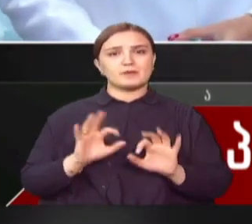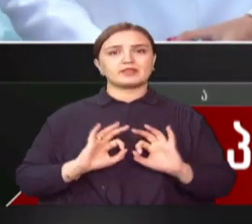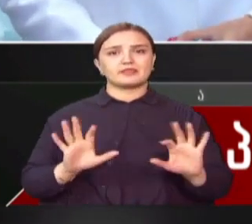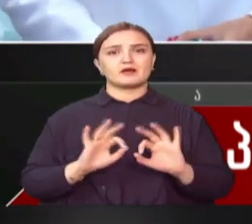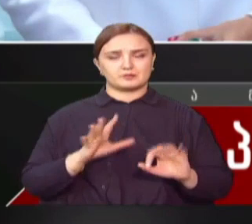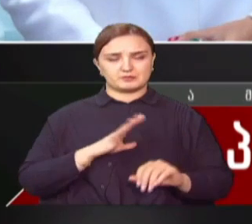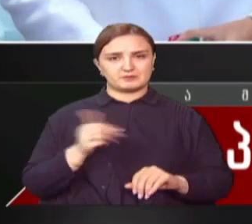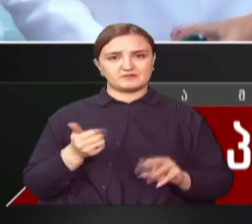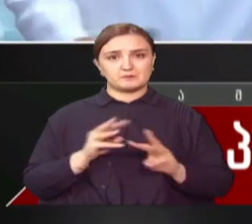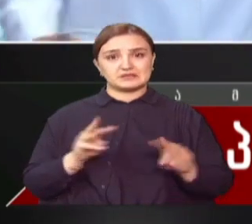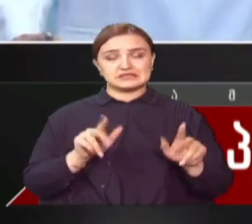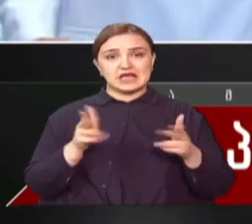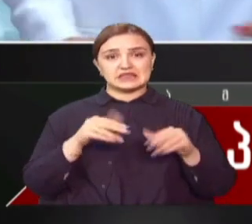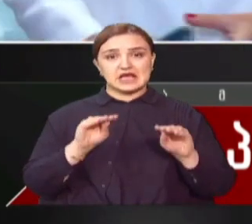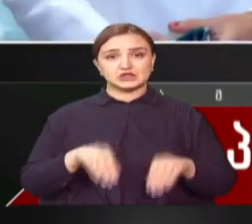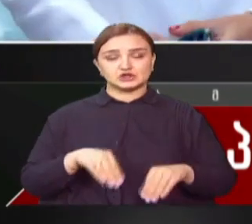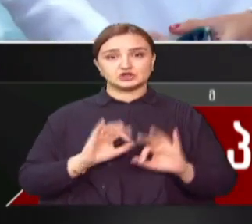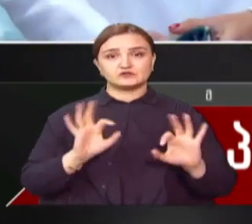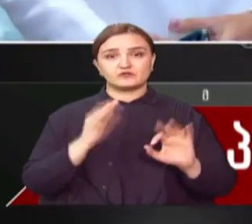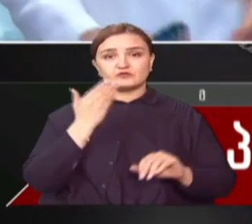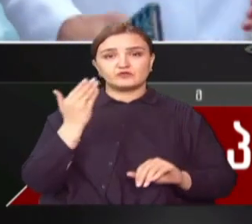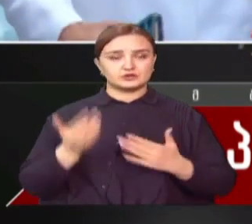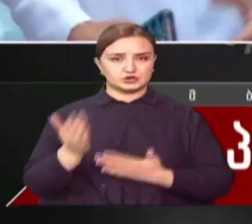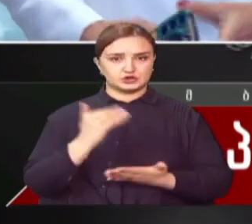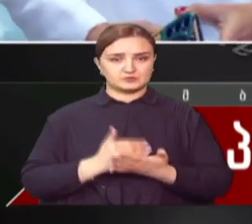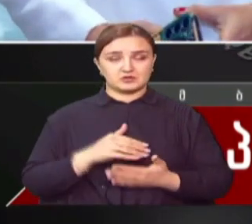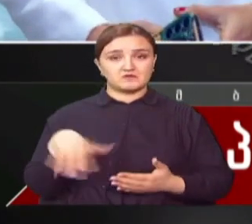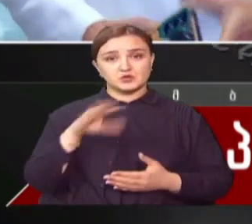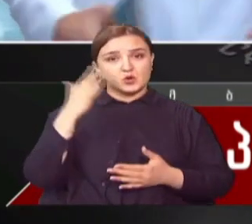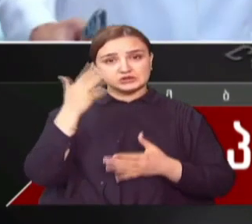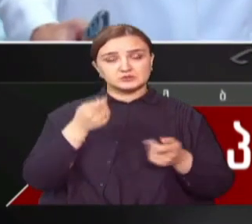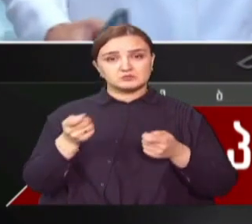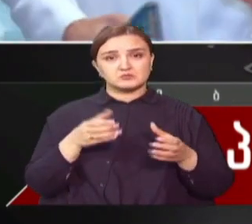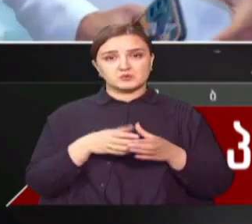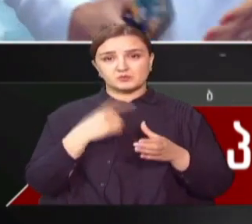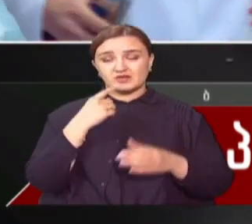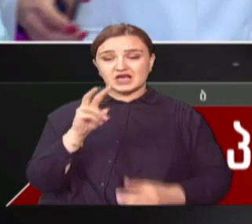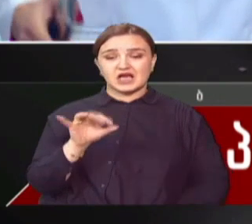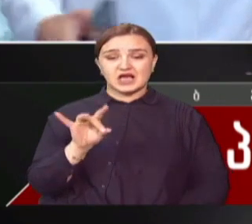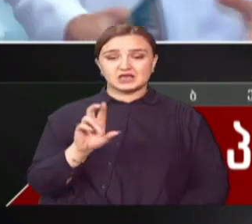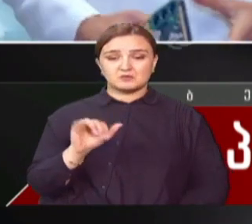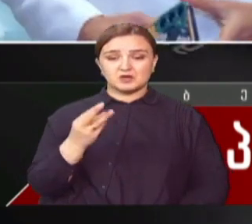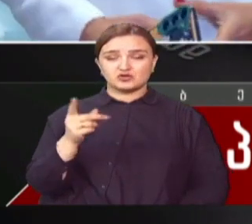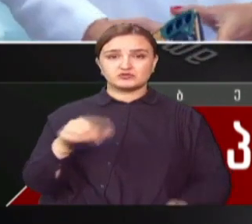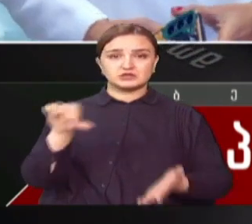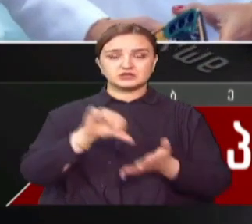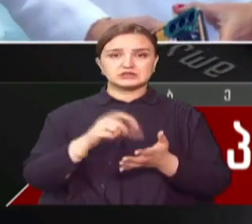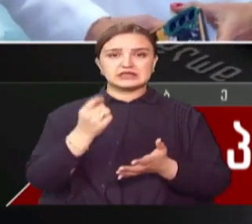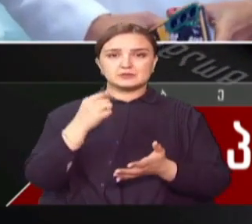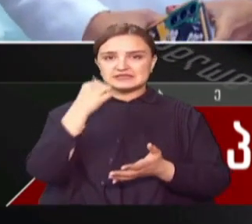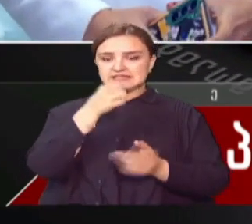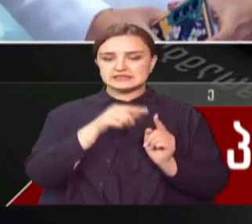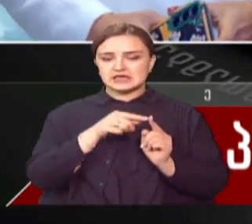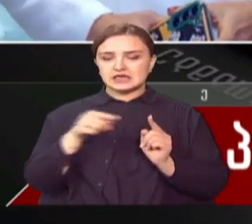უშუალოდ პრემიერის ანგარიშის შემდეგ. ზოგადად, მართველი გუნდი ამბობს, რომ ირაკლი ღარიბაშვილის გამოსვლა და გარკვეულწილად 11 წლის შეჯამება ქართული